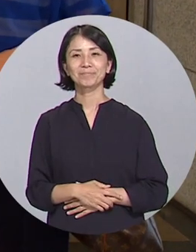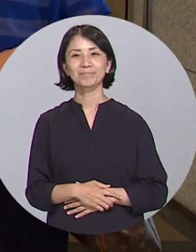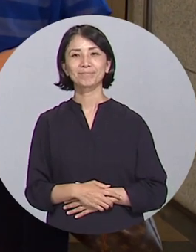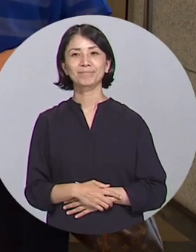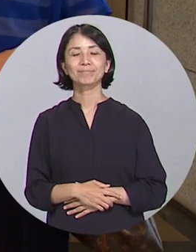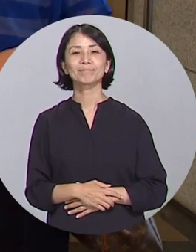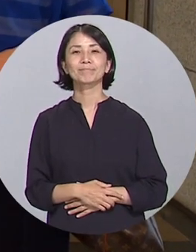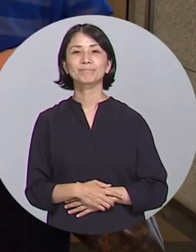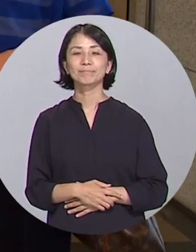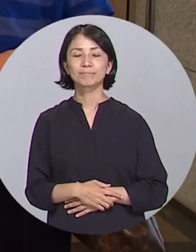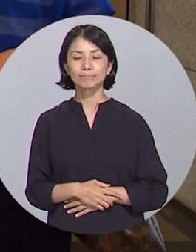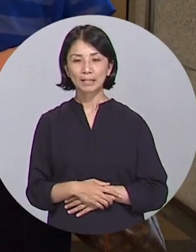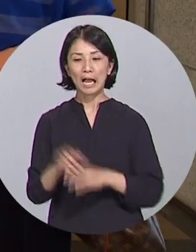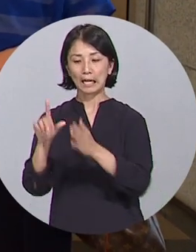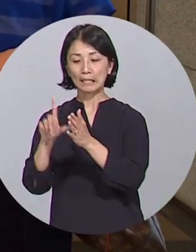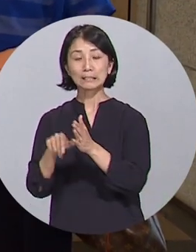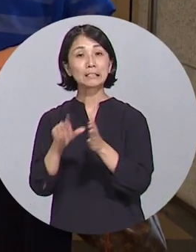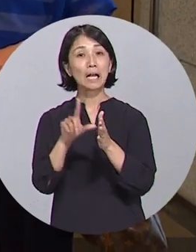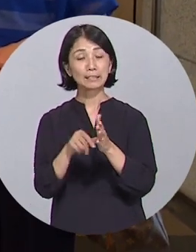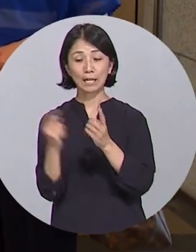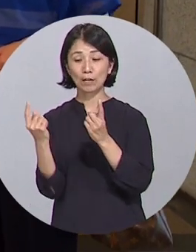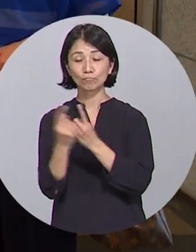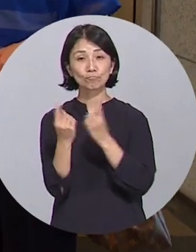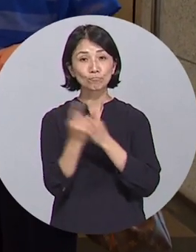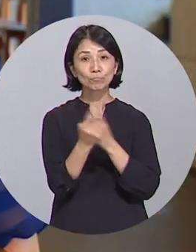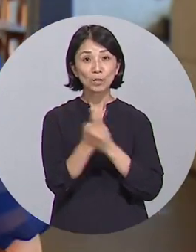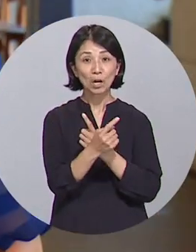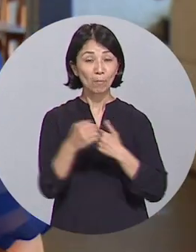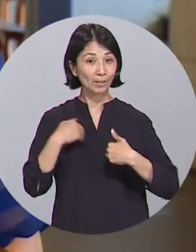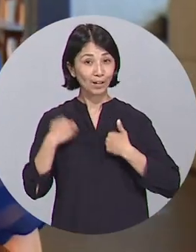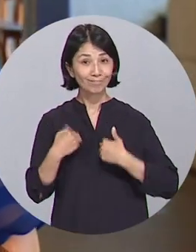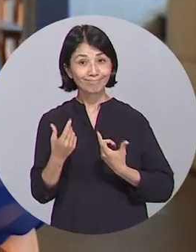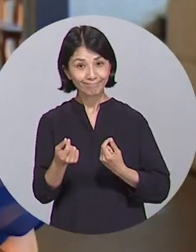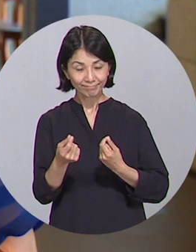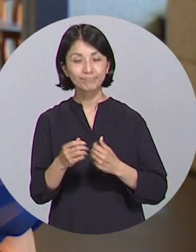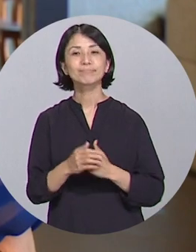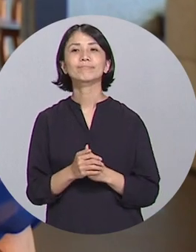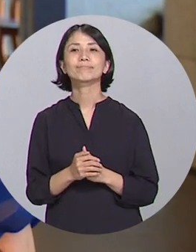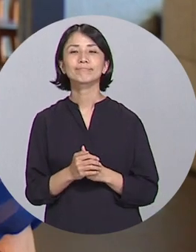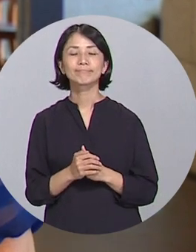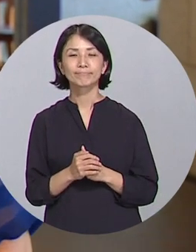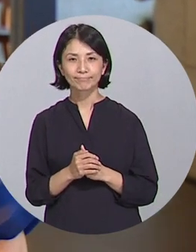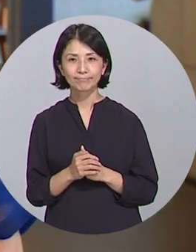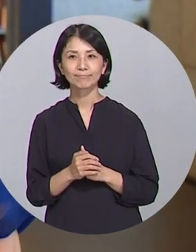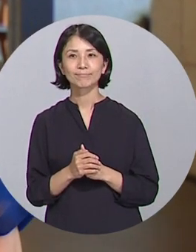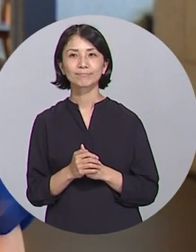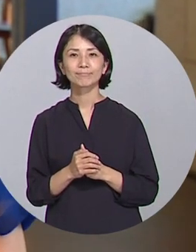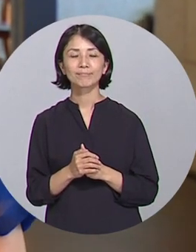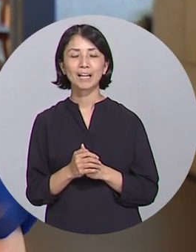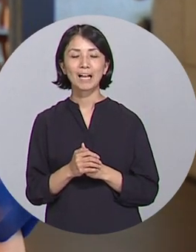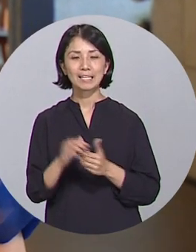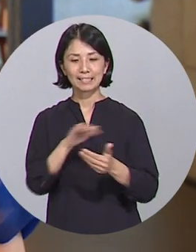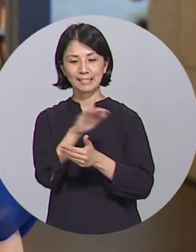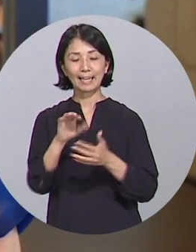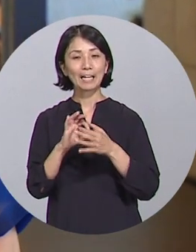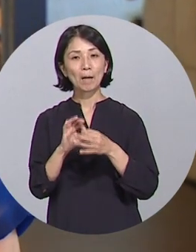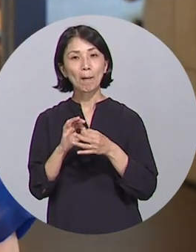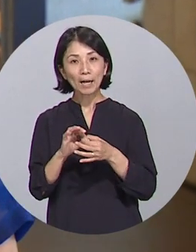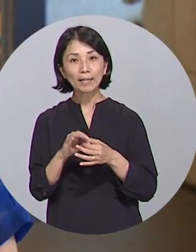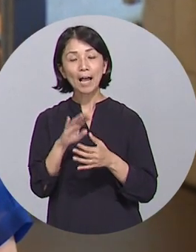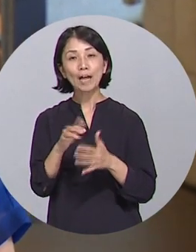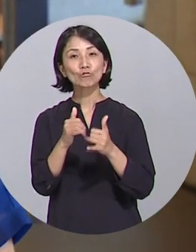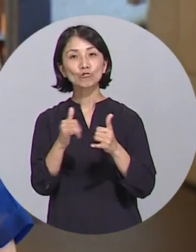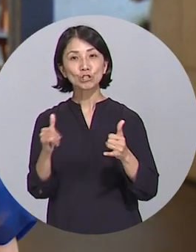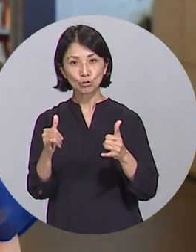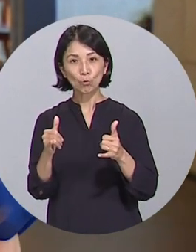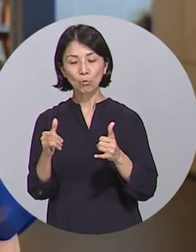それぞれの時代ごとの移り変わりも楽しめますよね。 埼玉に関係のある方々を